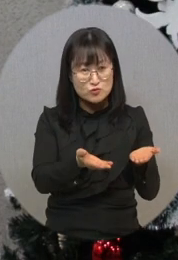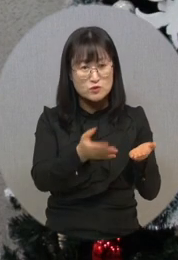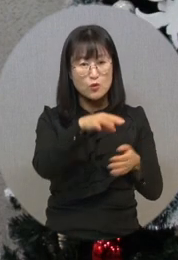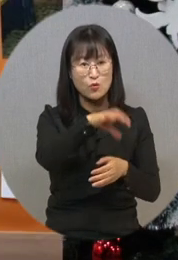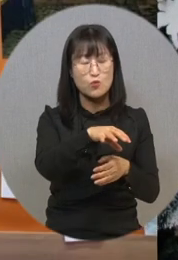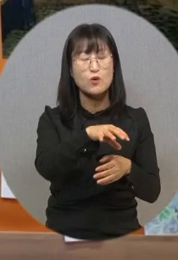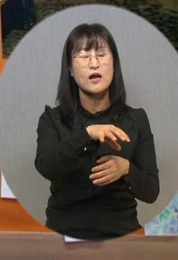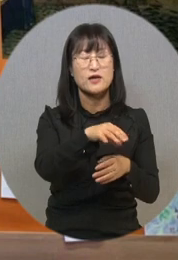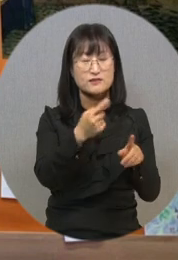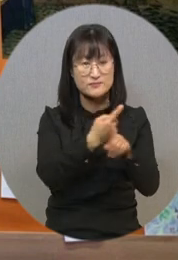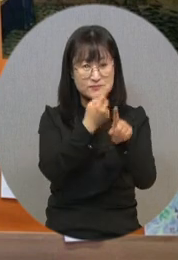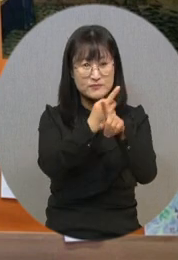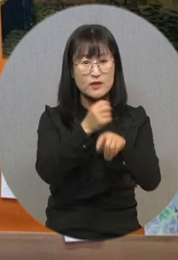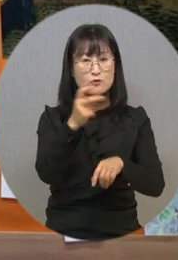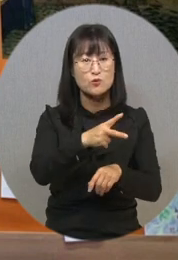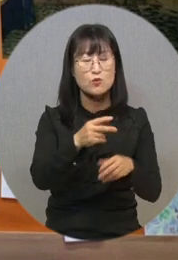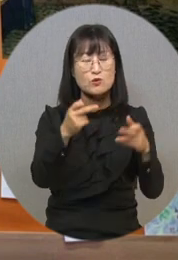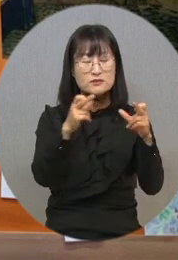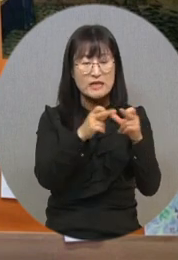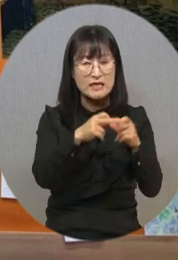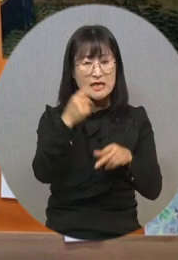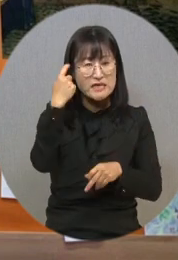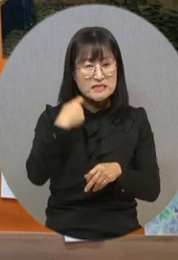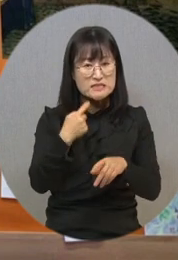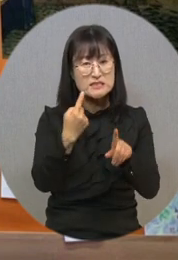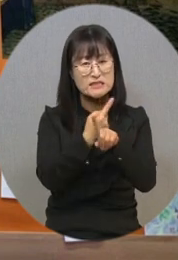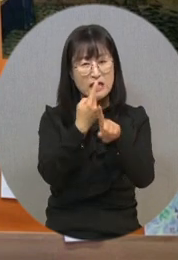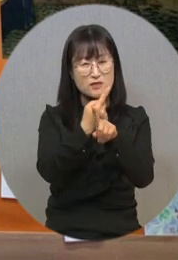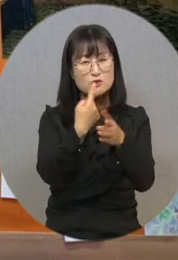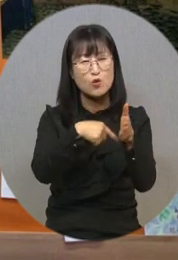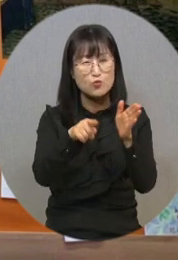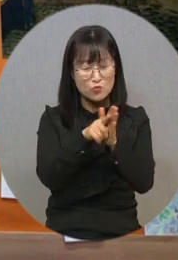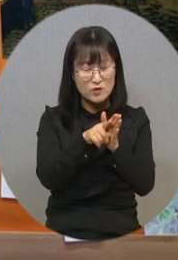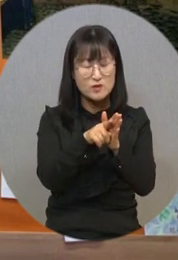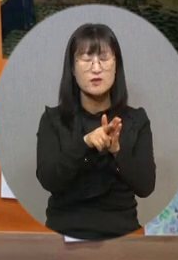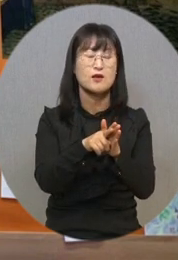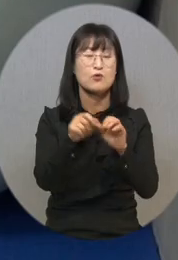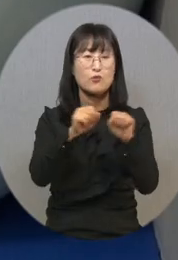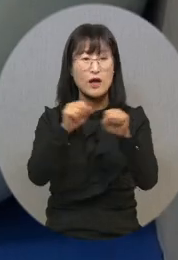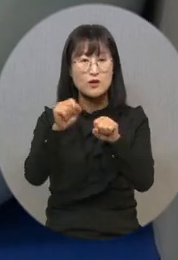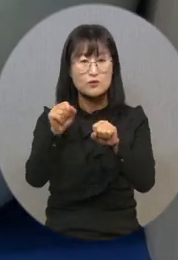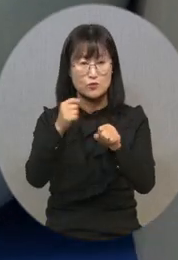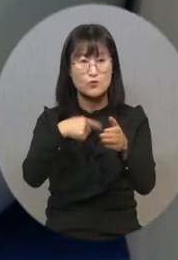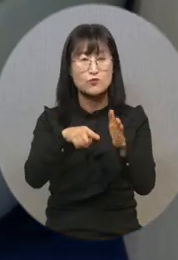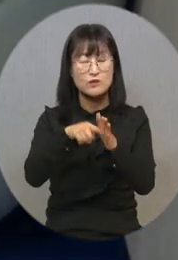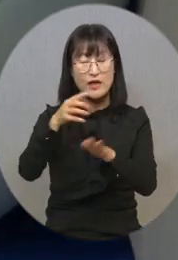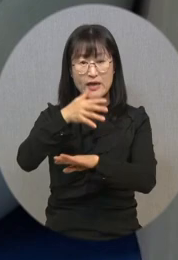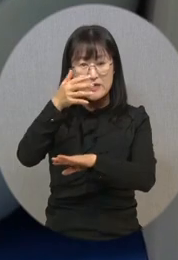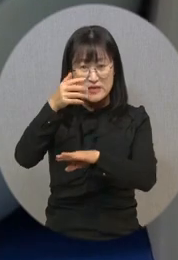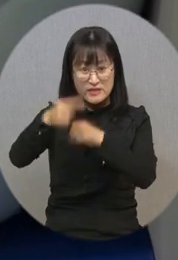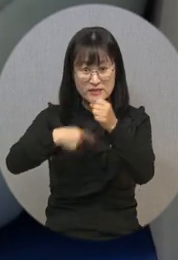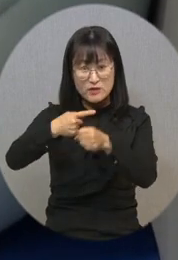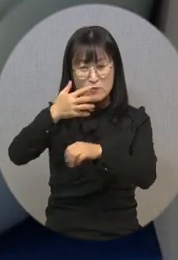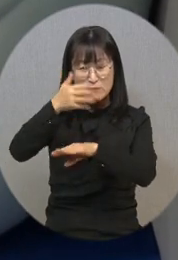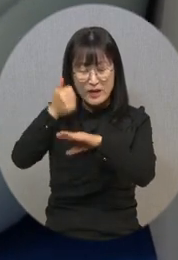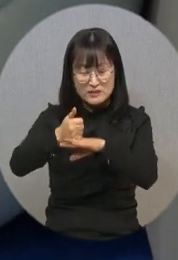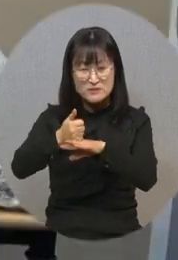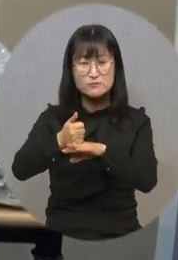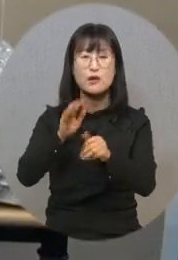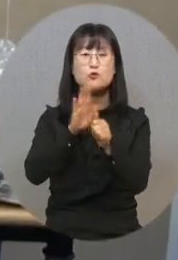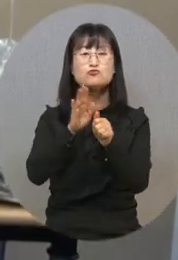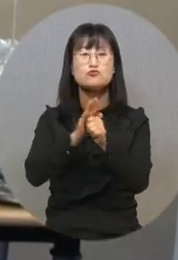정비, 장애 인식 개선 운동을 위한 연말 후원마당을 열어 지역사회의 자원을 연결하고